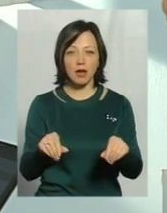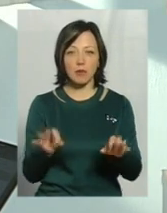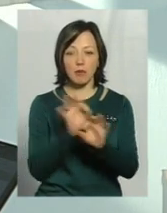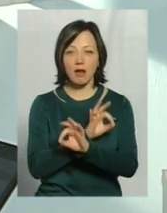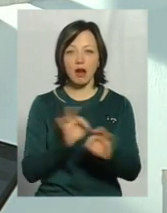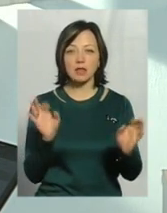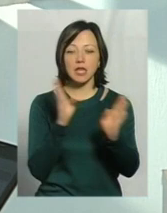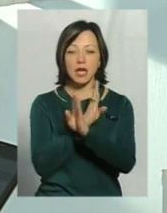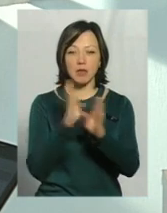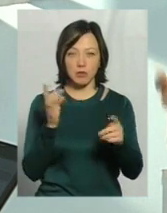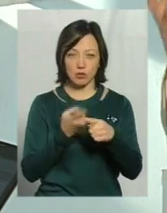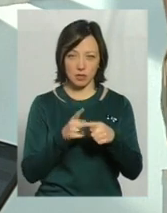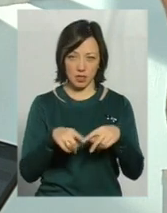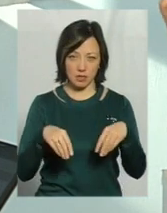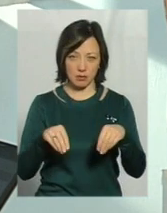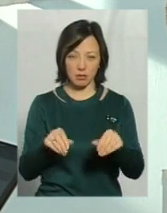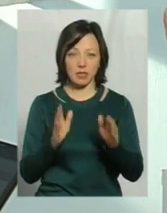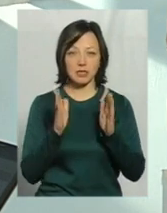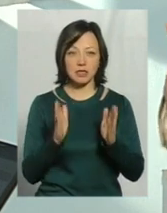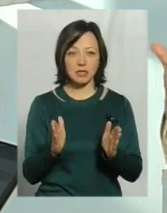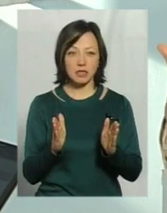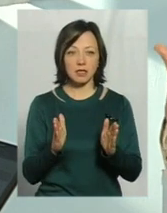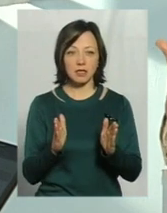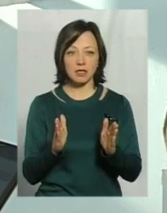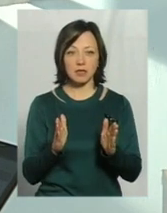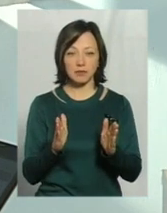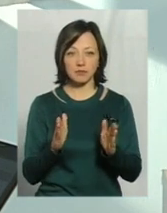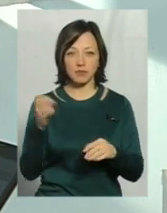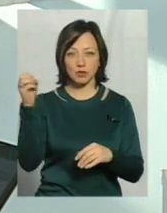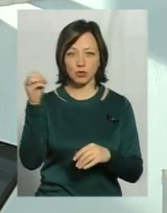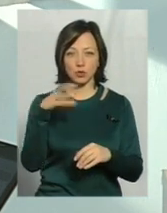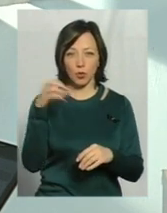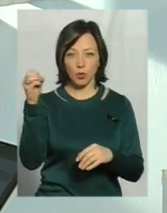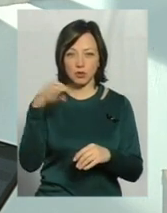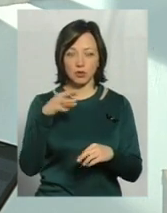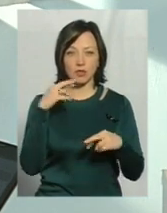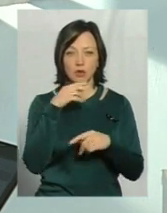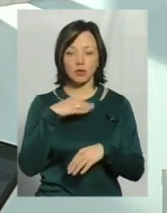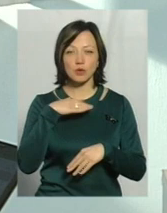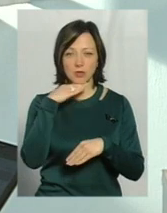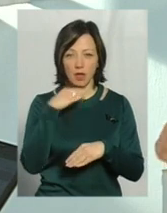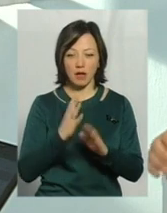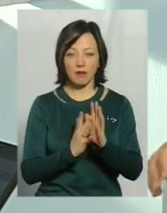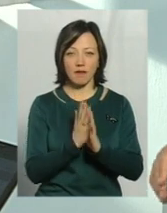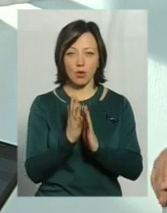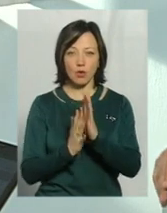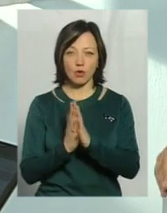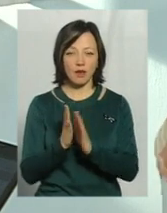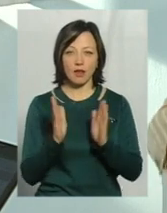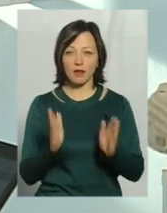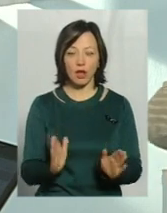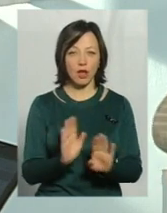прекрасний клімат до цієї землі. Кількість сонячної радіації – дуже достатні для вирощування не